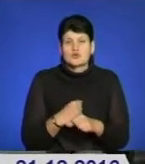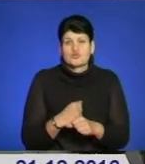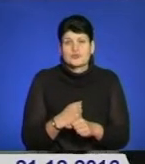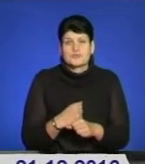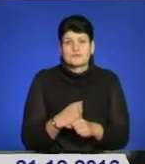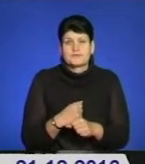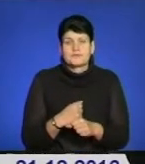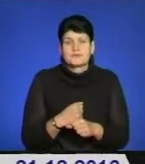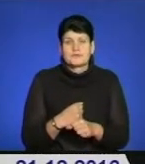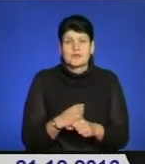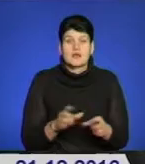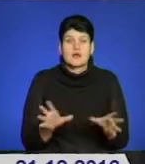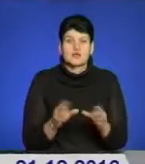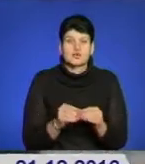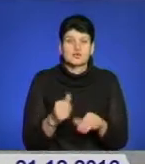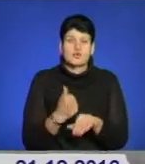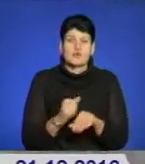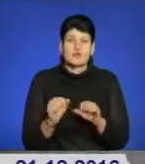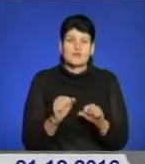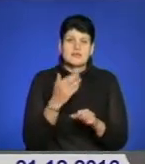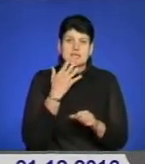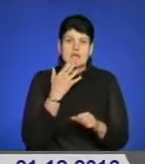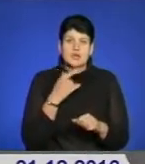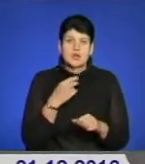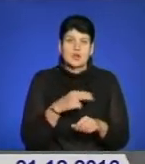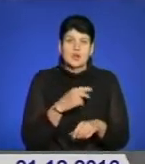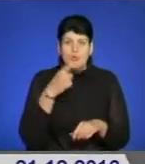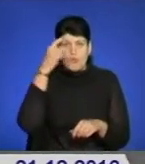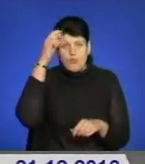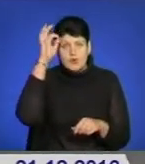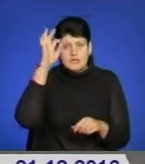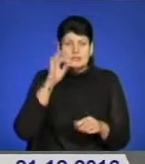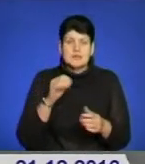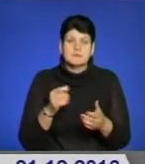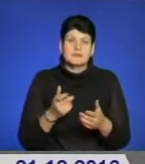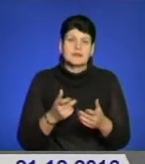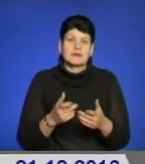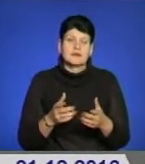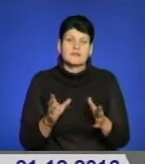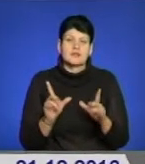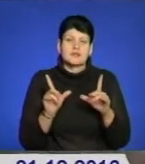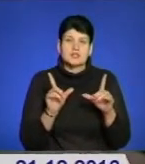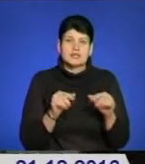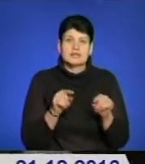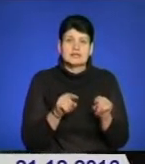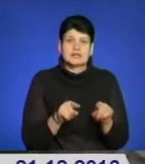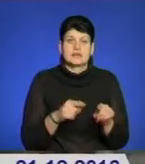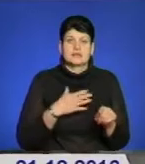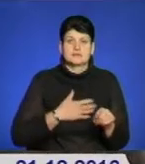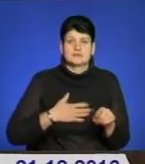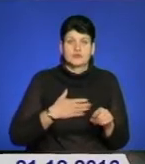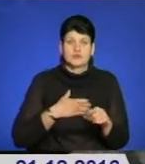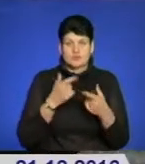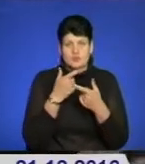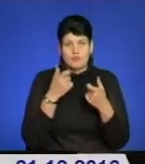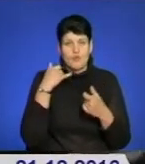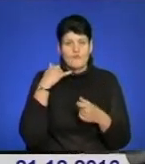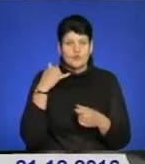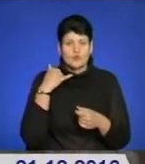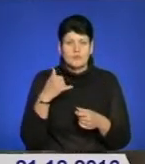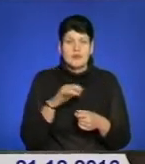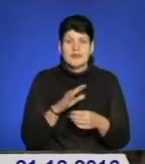разом ми з головним управлінням національної поліції, де разом із представниками національної поліції вони виїжджають на такі тривожні повідомлення. Немалу